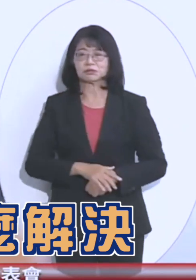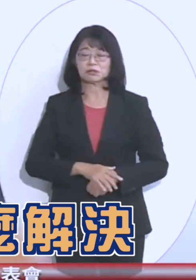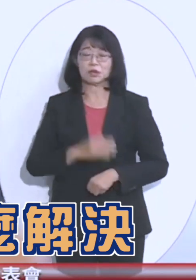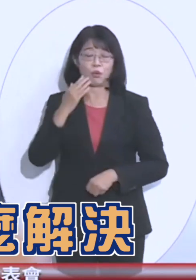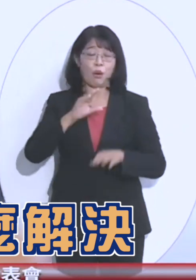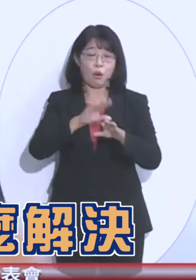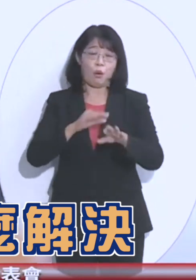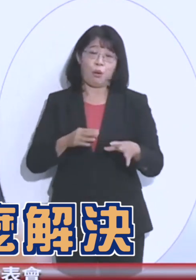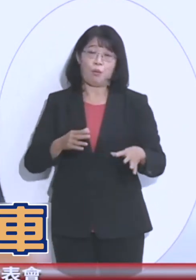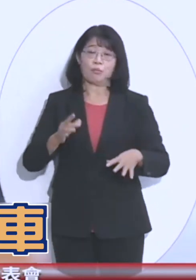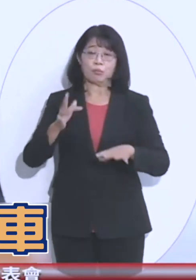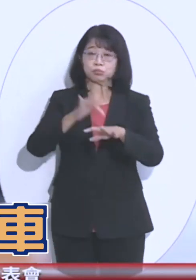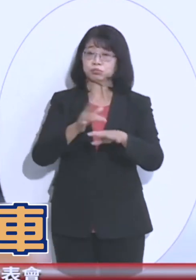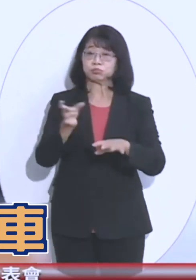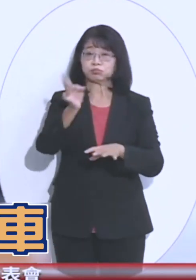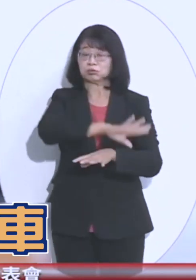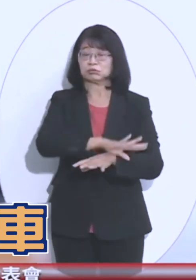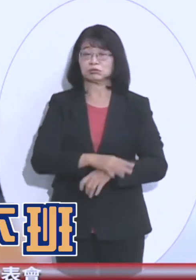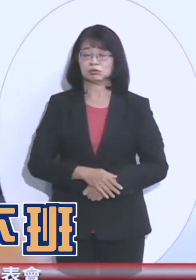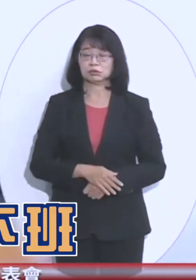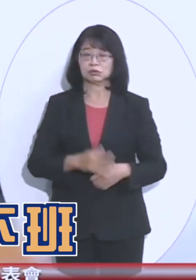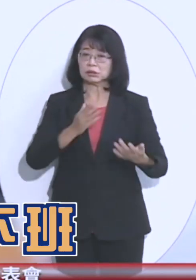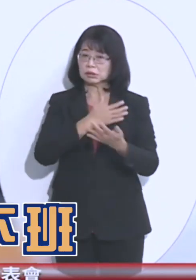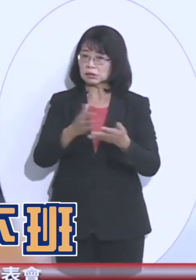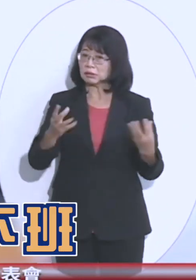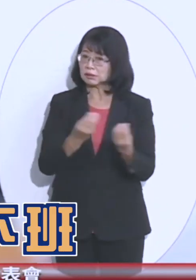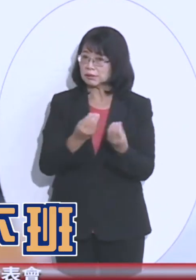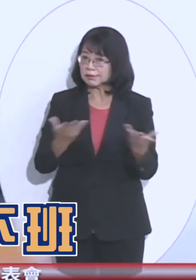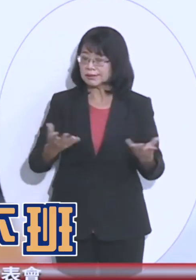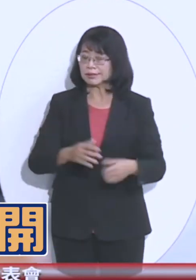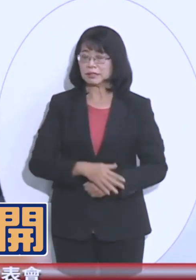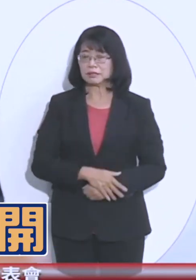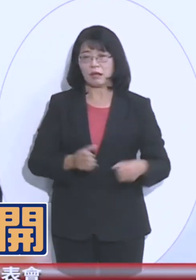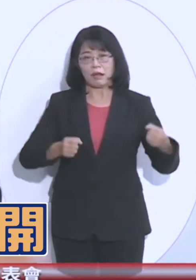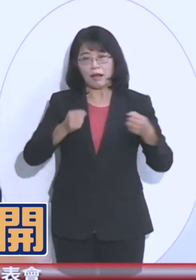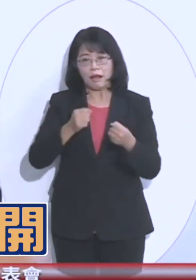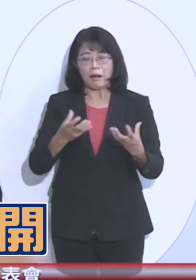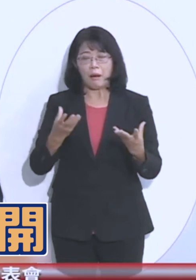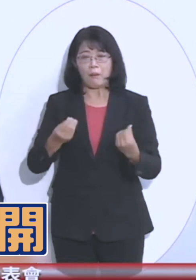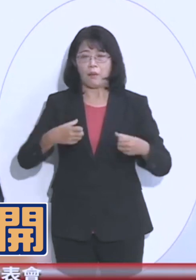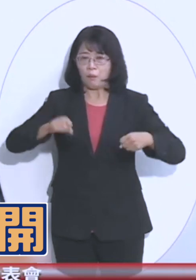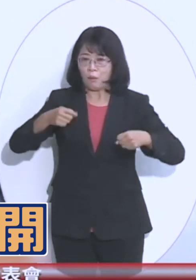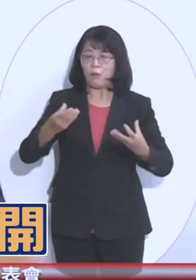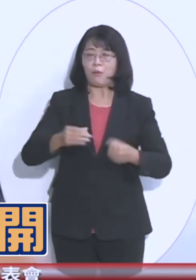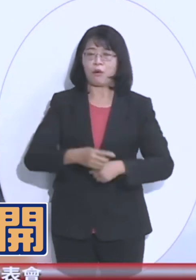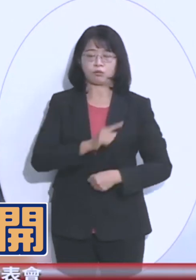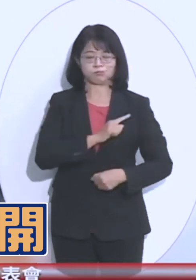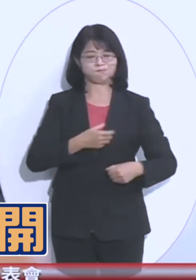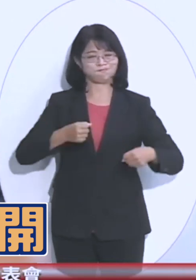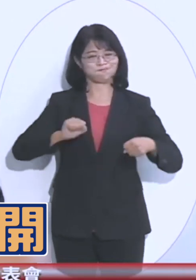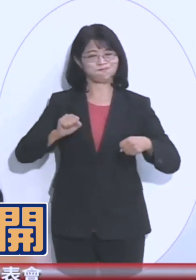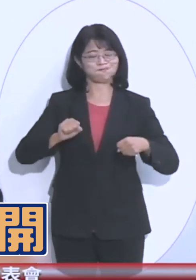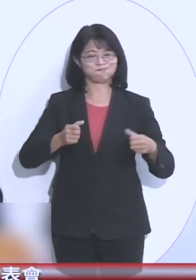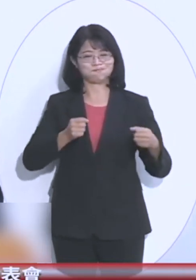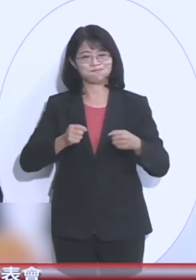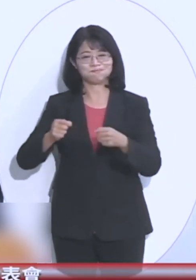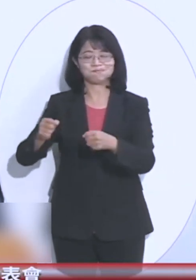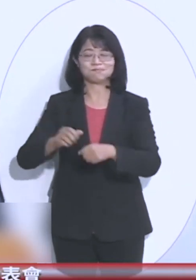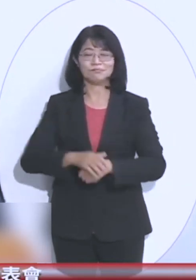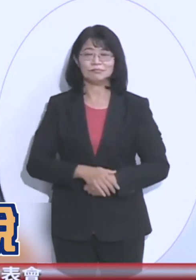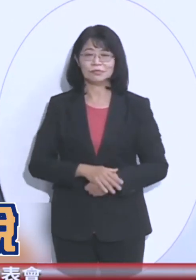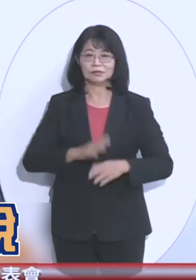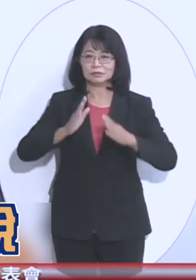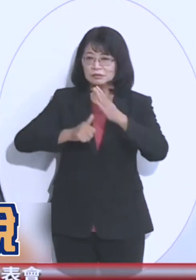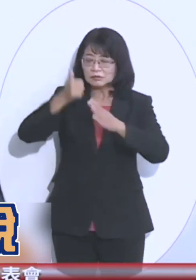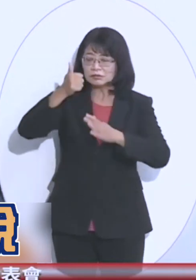才会知影要安怎解决。你也无骑倒摆，也无开车上下班，我家己骑，家己开。咱的